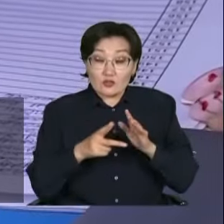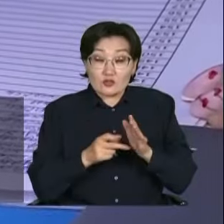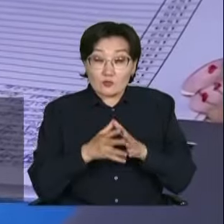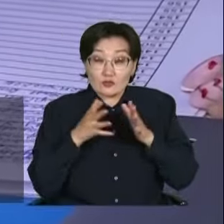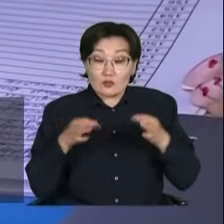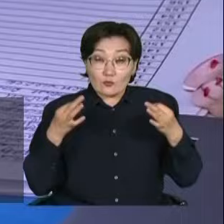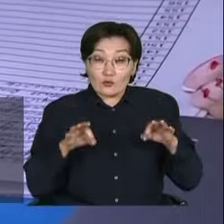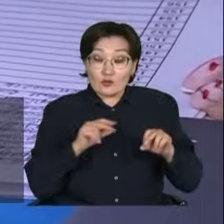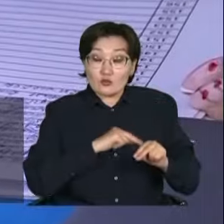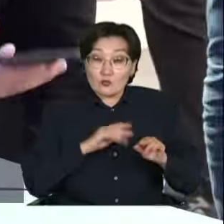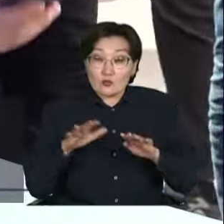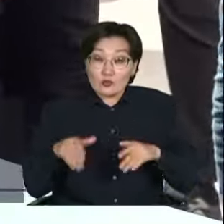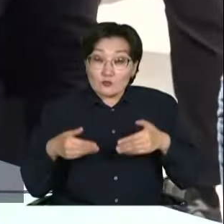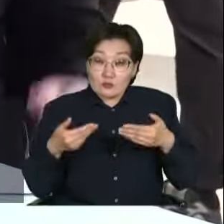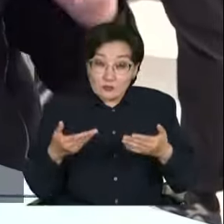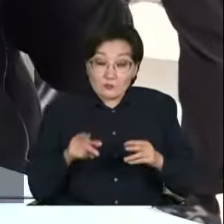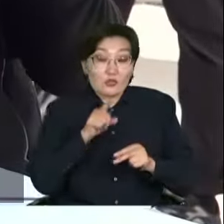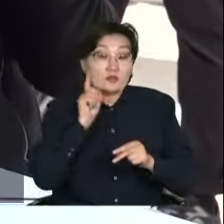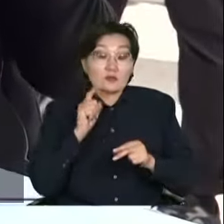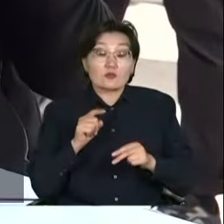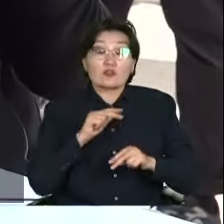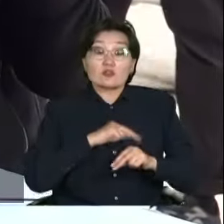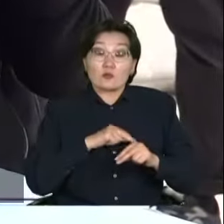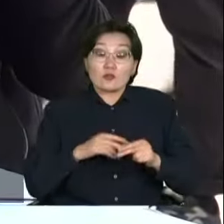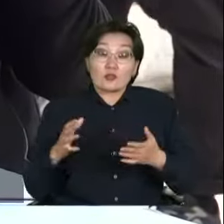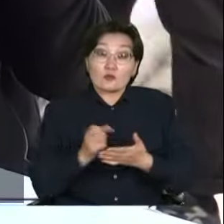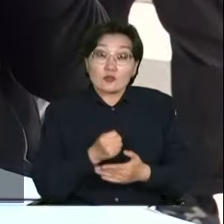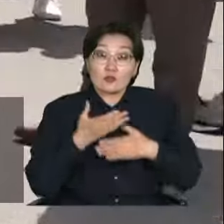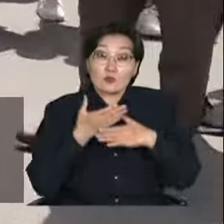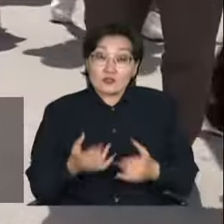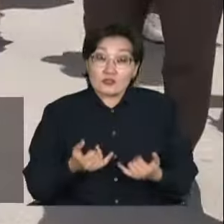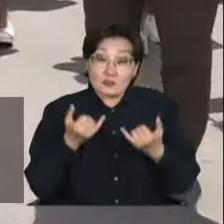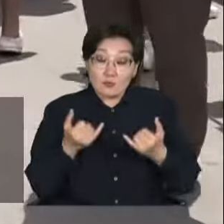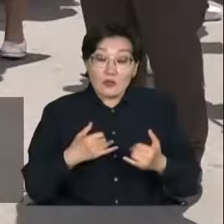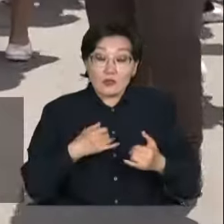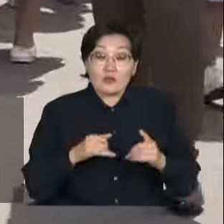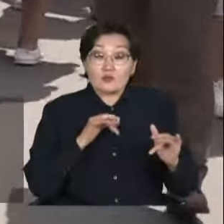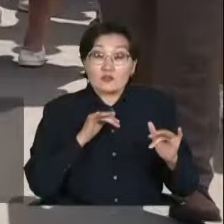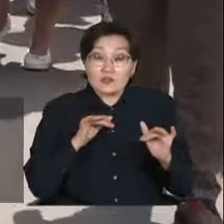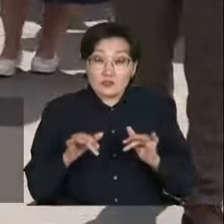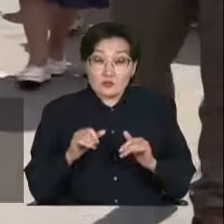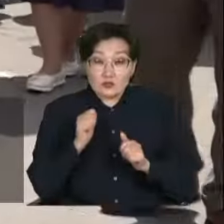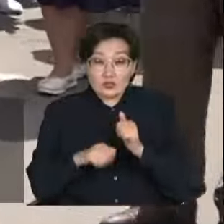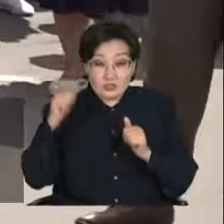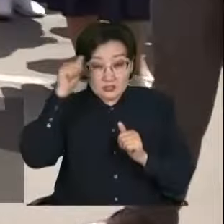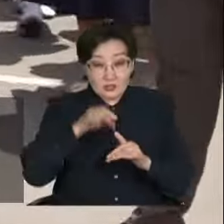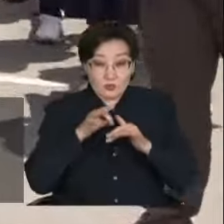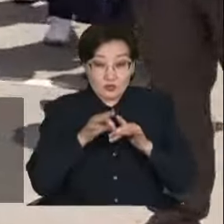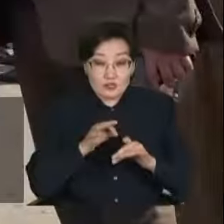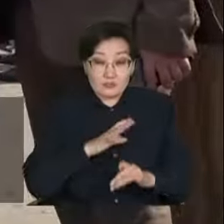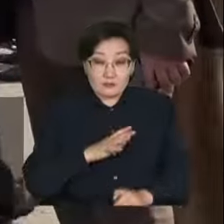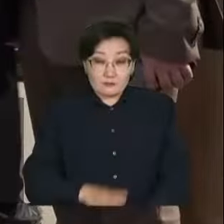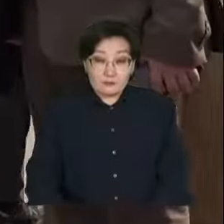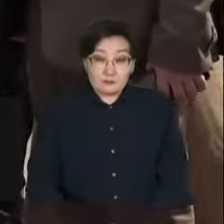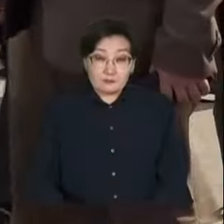астам бос жұмыс орны ұсынылды. Жастардың екі қолға бір күрек табуына мүмкіндік беретін мансап күндері жыл сайын ұйымдастырылады.